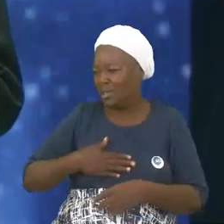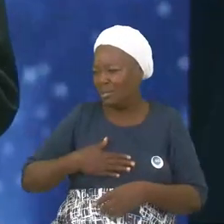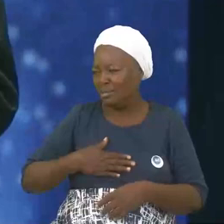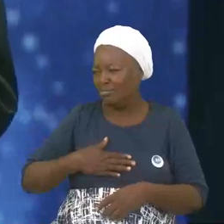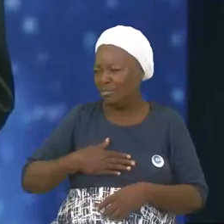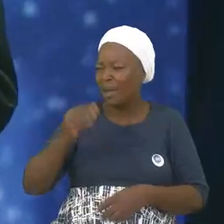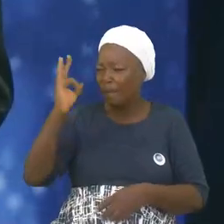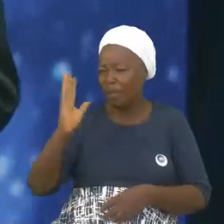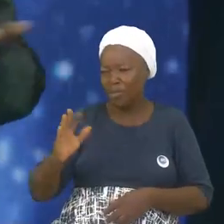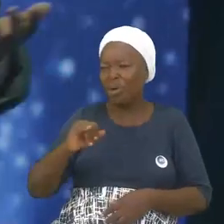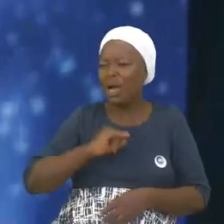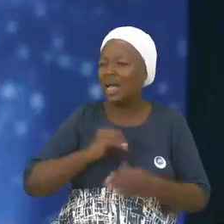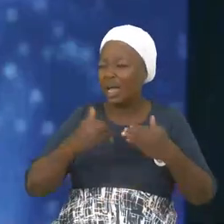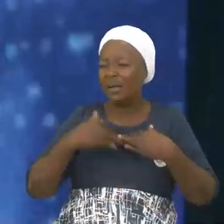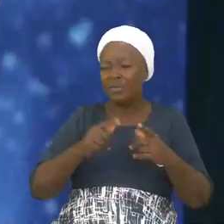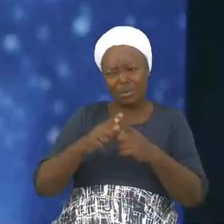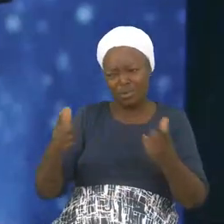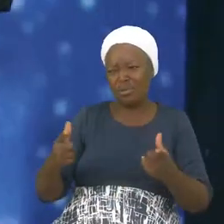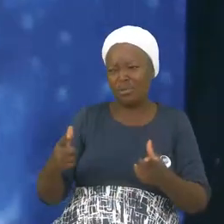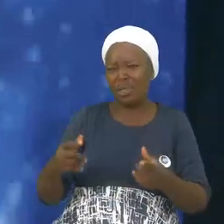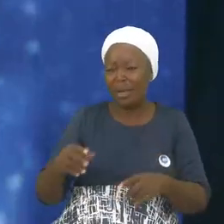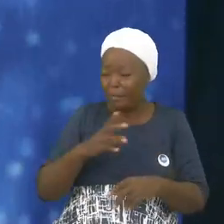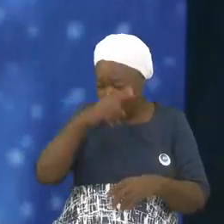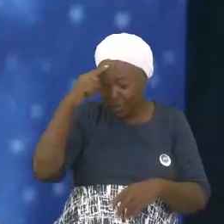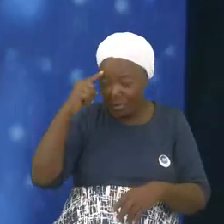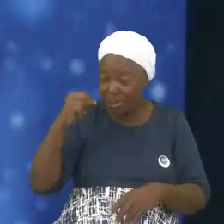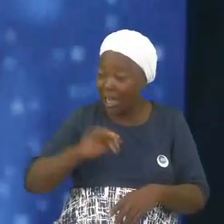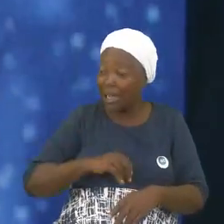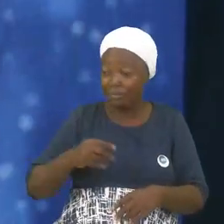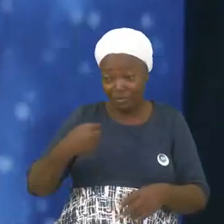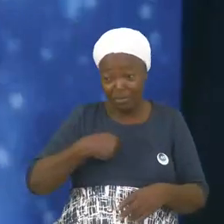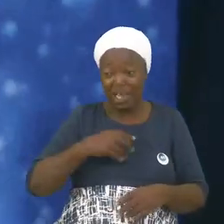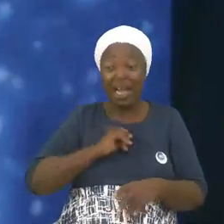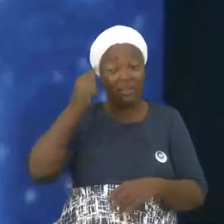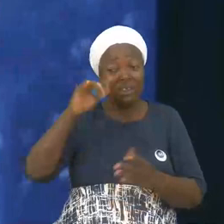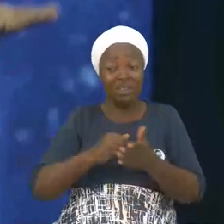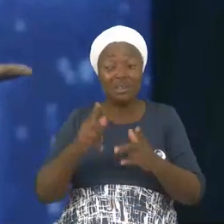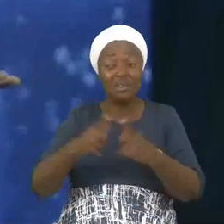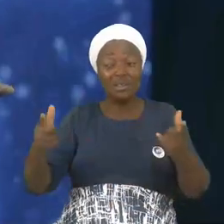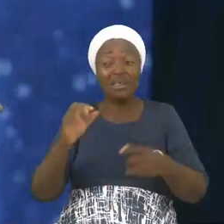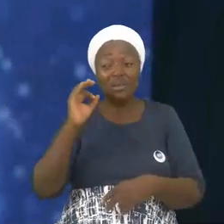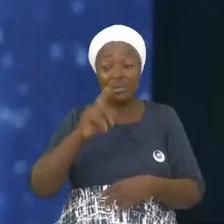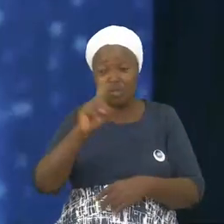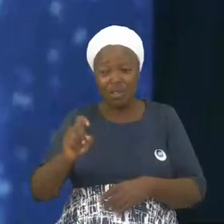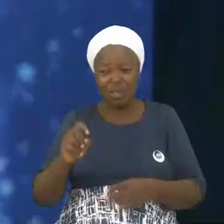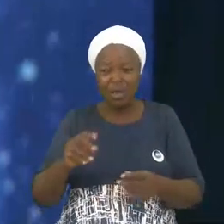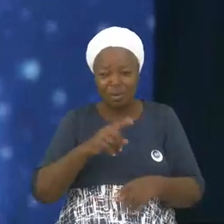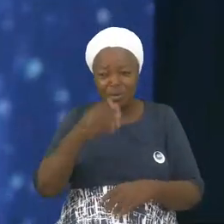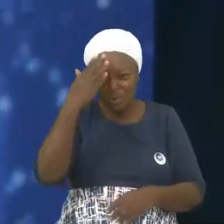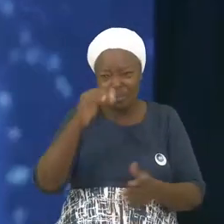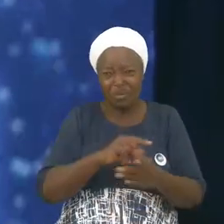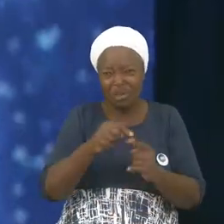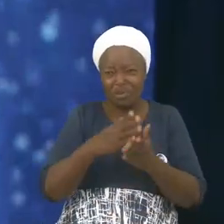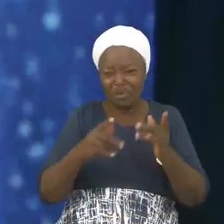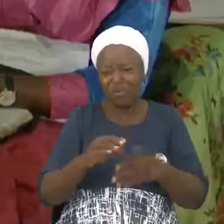dit, pasteur, j'ai une question. Je pensais que ce serait une grande question. Quand les gens viennent de